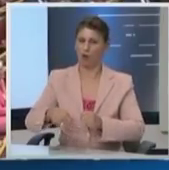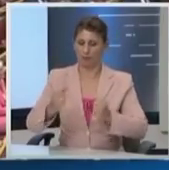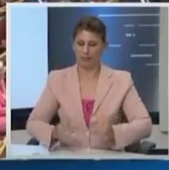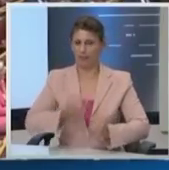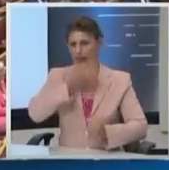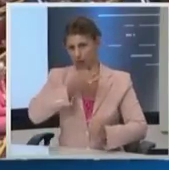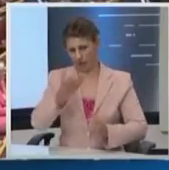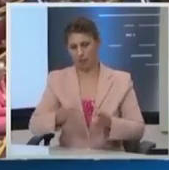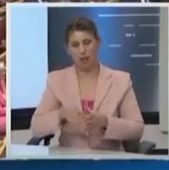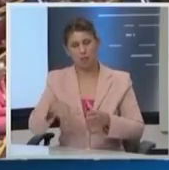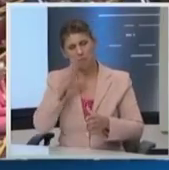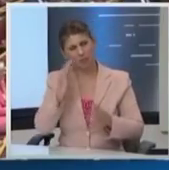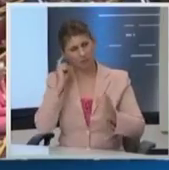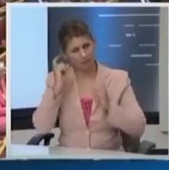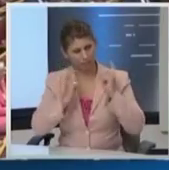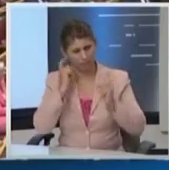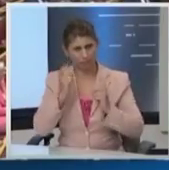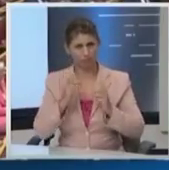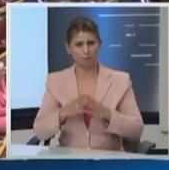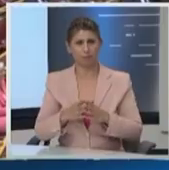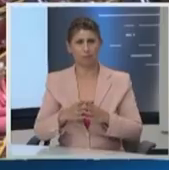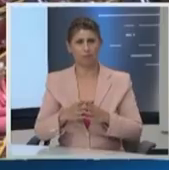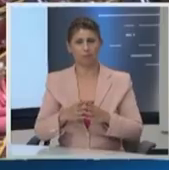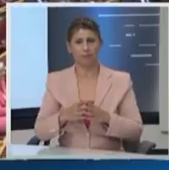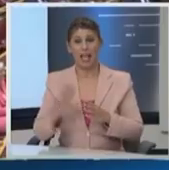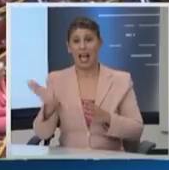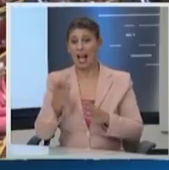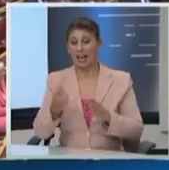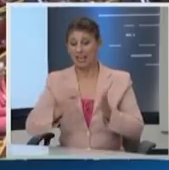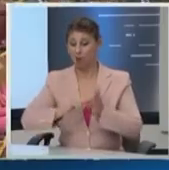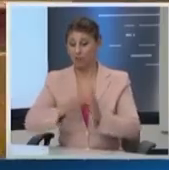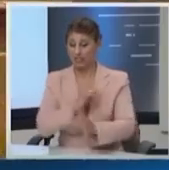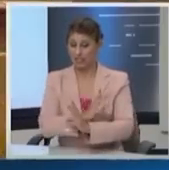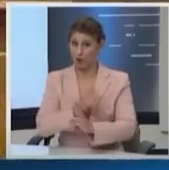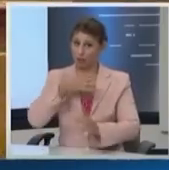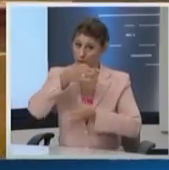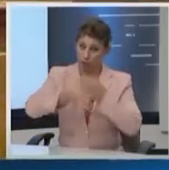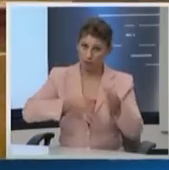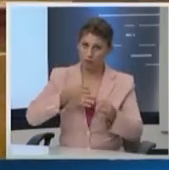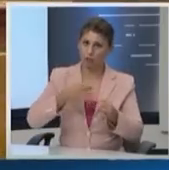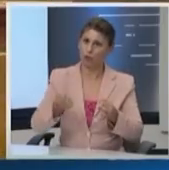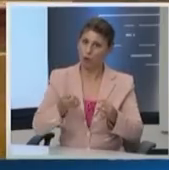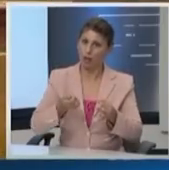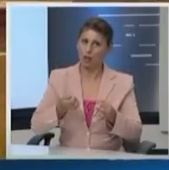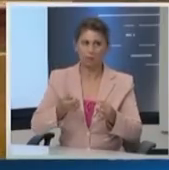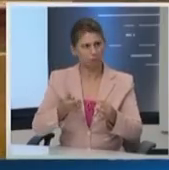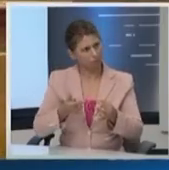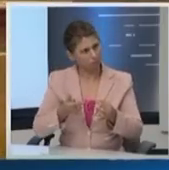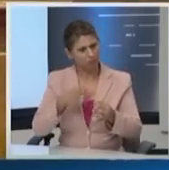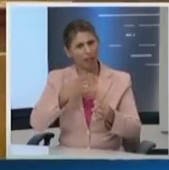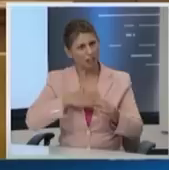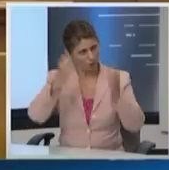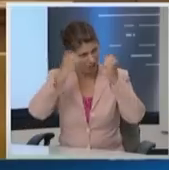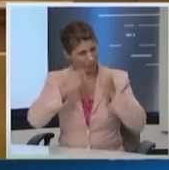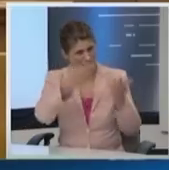Και εδώ πραγματικά αναρωτιέμαι αν οι οικονομικοί σας σύμβουλοι, αυτοί που σας συμβουλεύουν, το κάνουν επίτηδες για να σας κάνουν